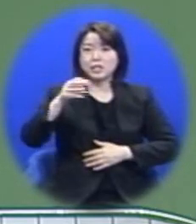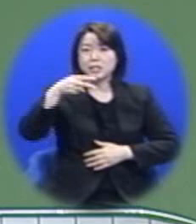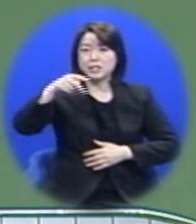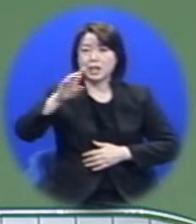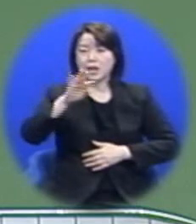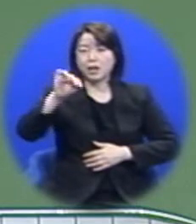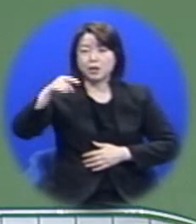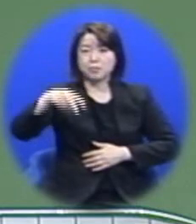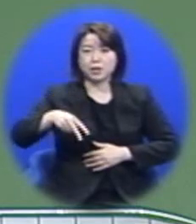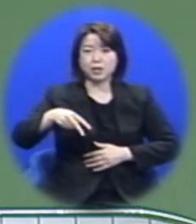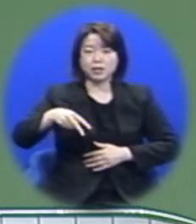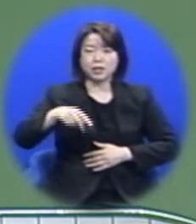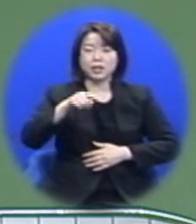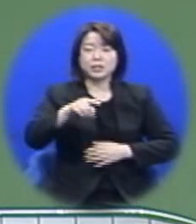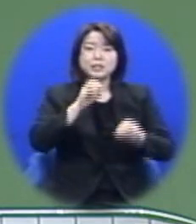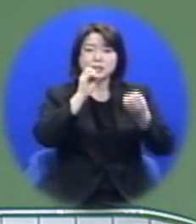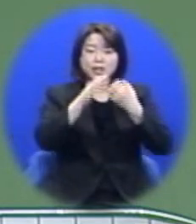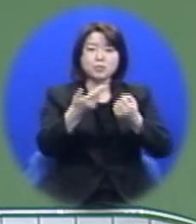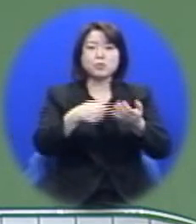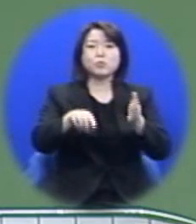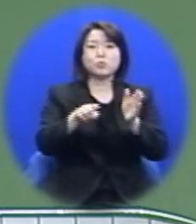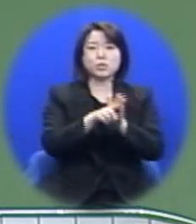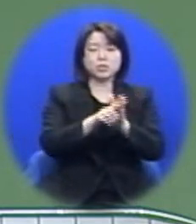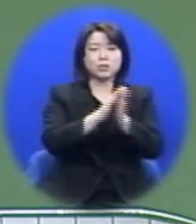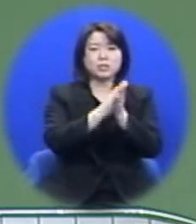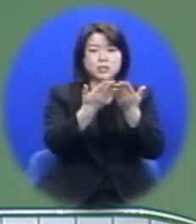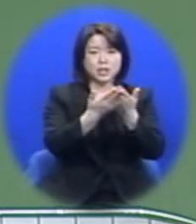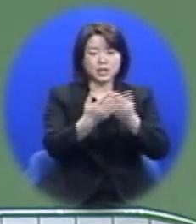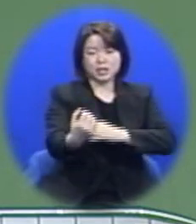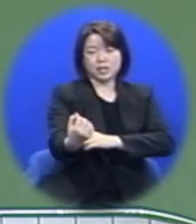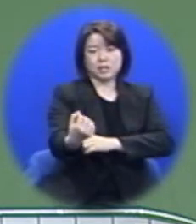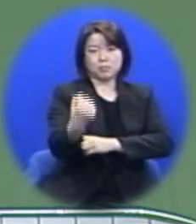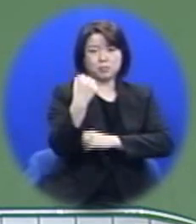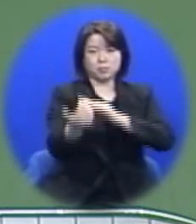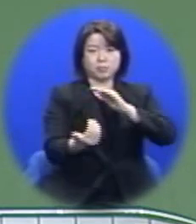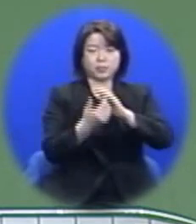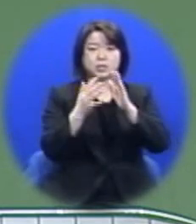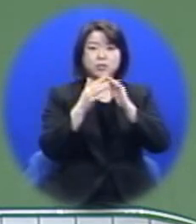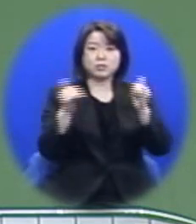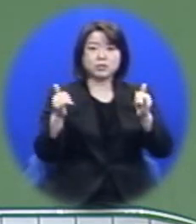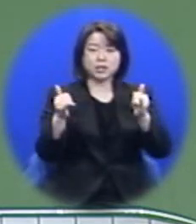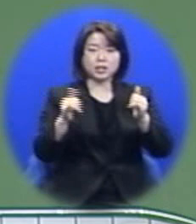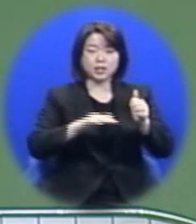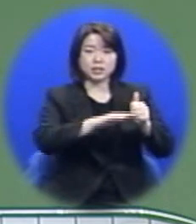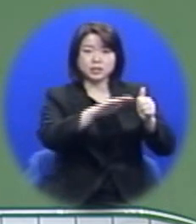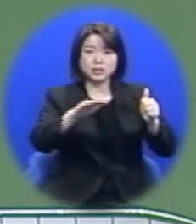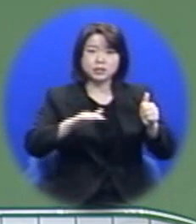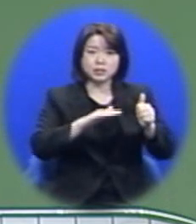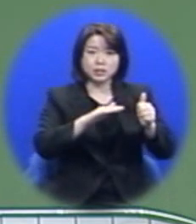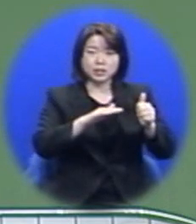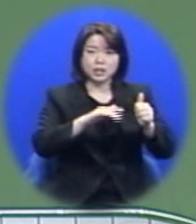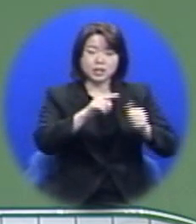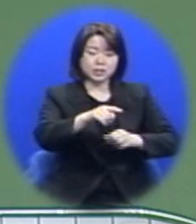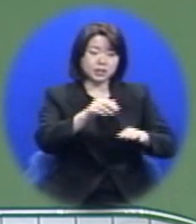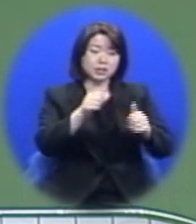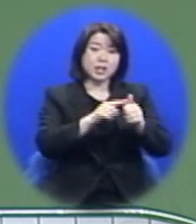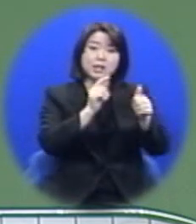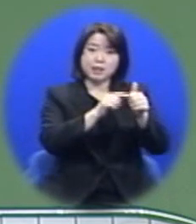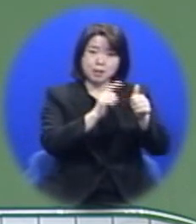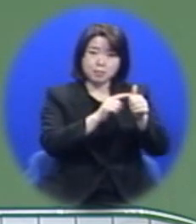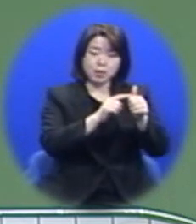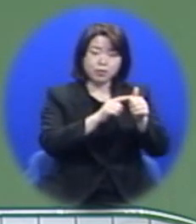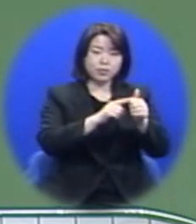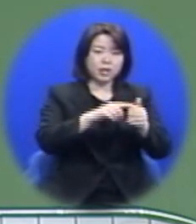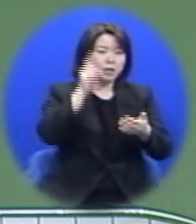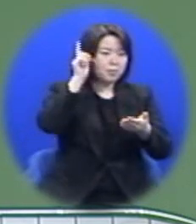쓴 겁니다. 남편 짐 엘리엇의 일기 그리고 그의 편지들을 다 모아서